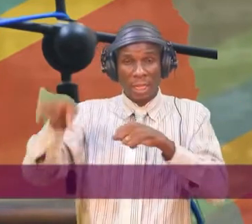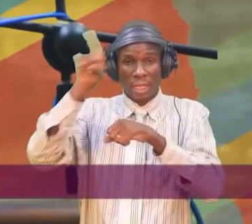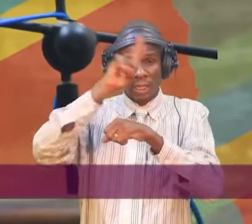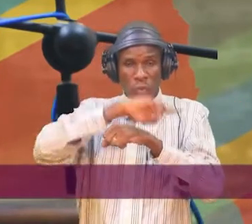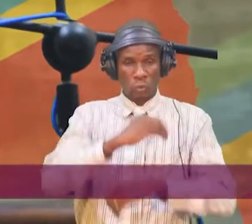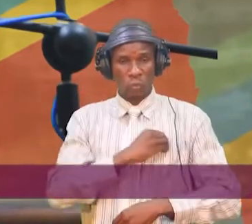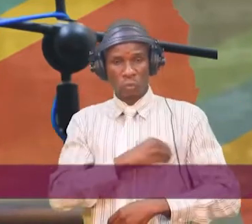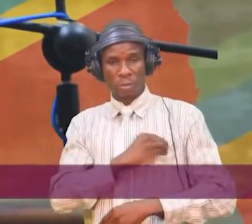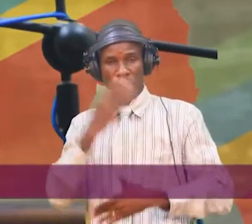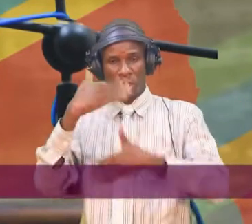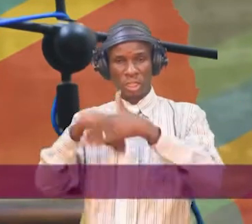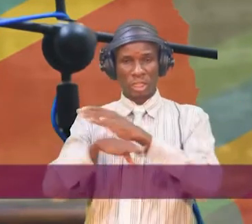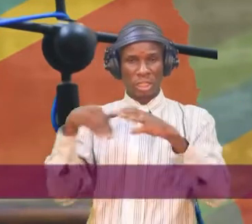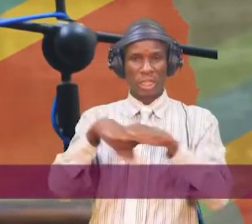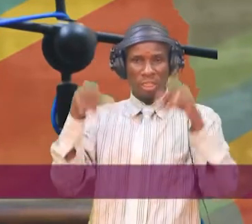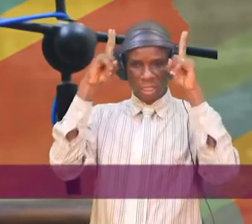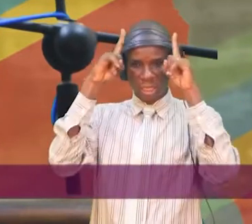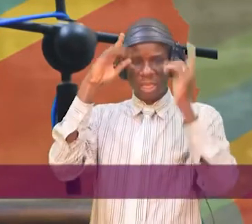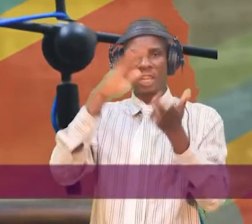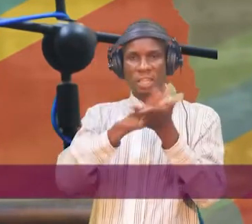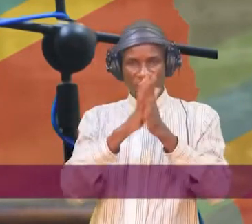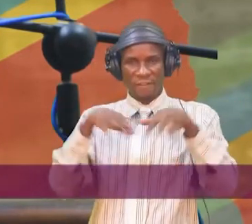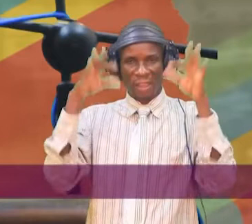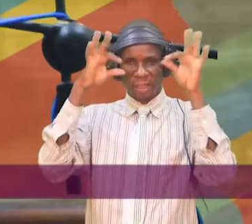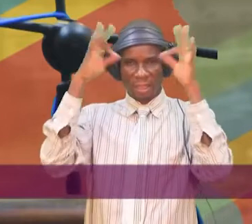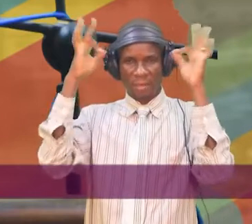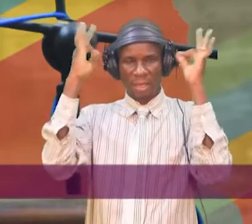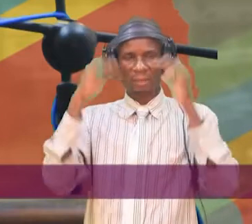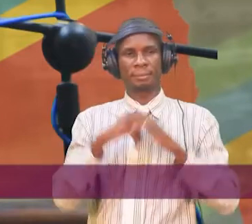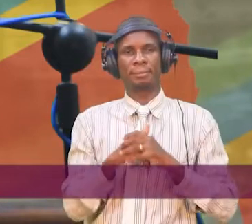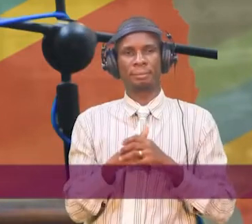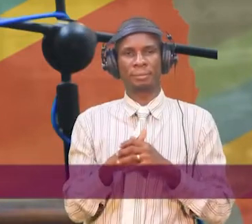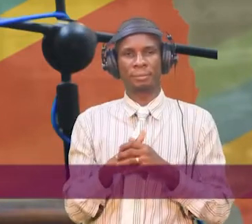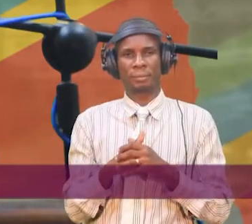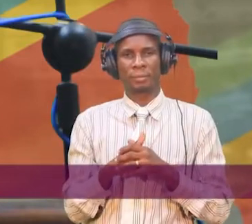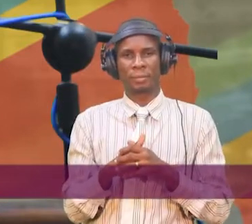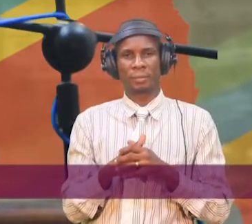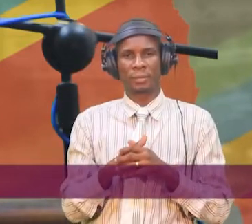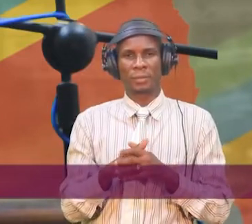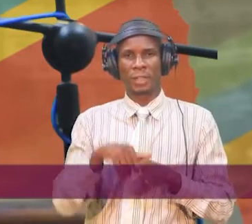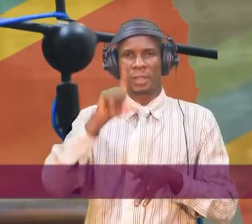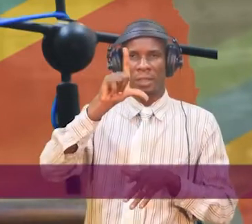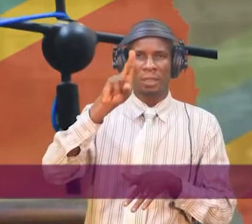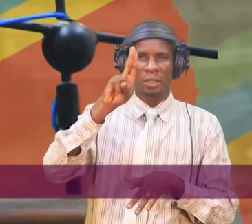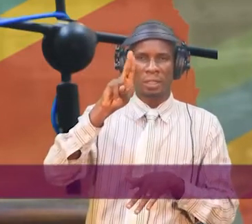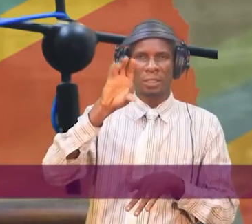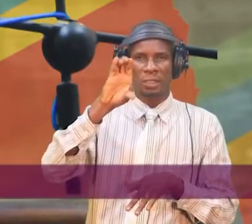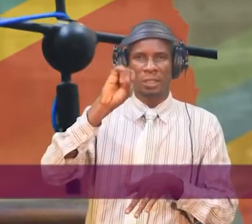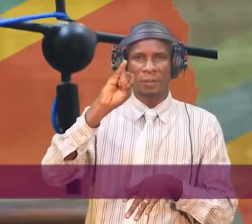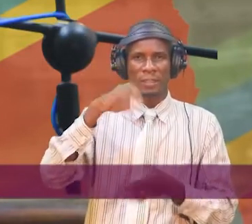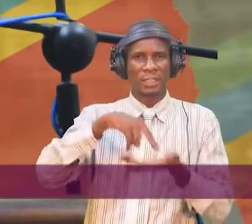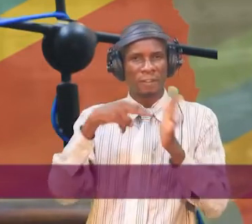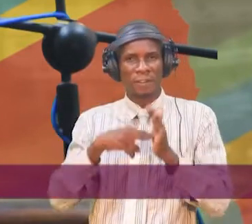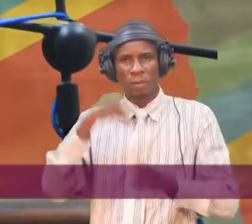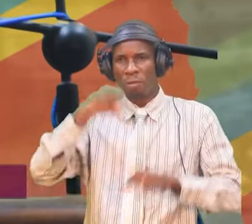na ye uta bakelaki ye kino na ntango oyo na makasi na ye moko mpenza atombokelaki Nzambe. C'est bien au